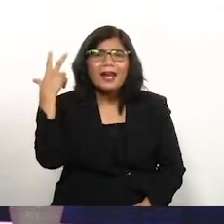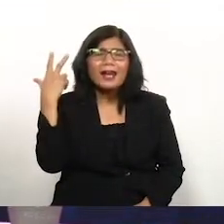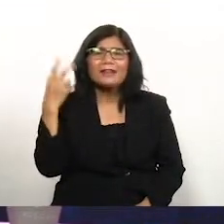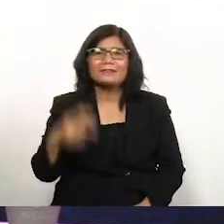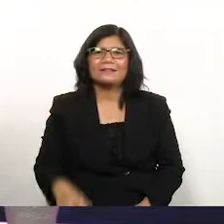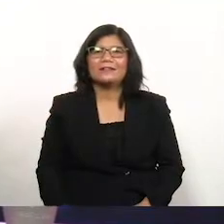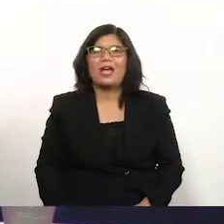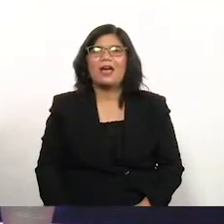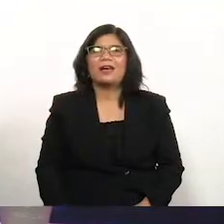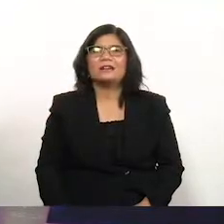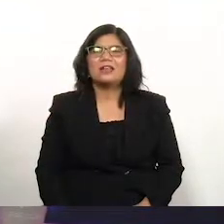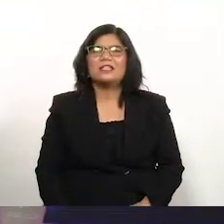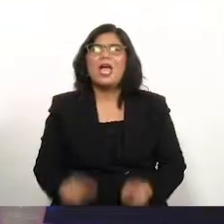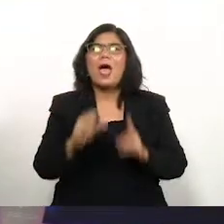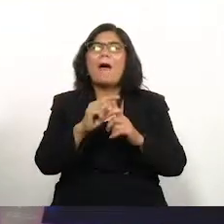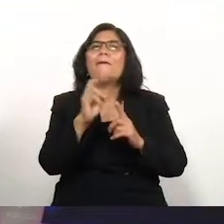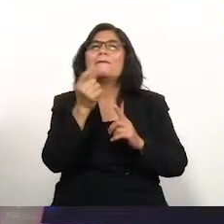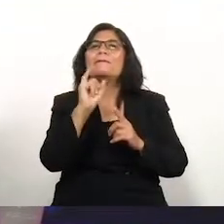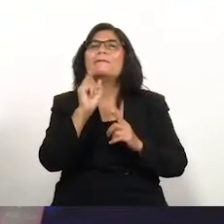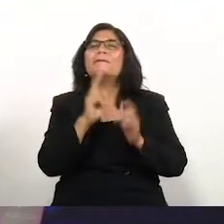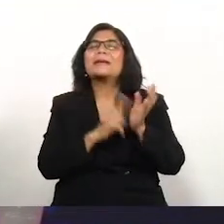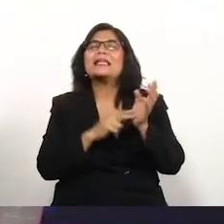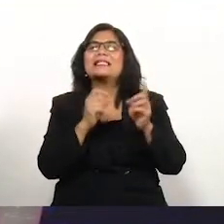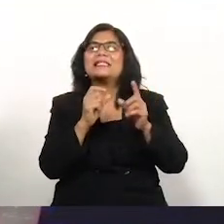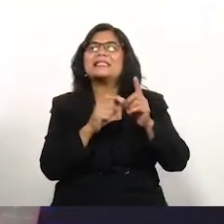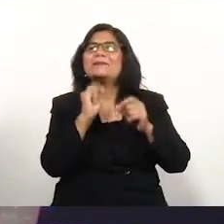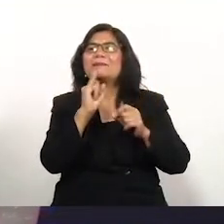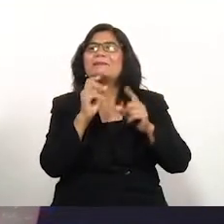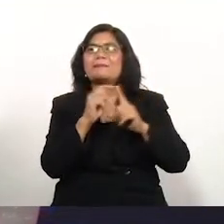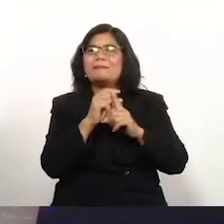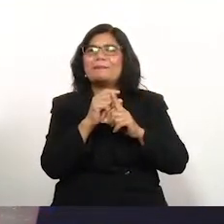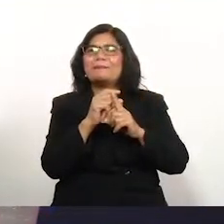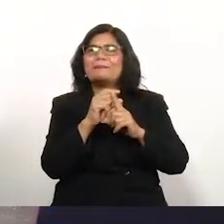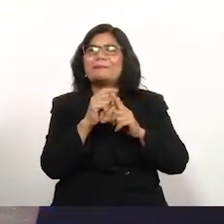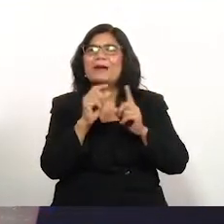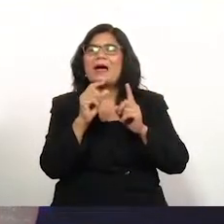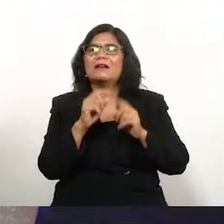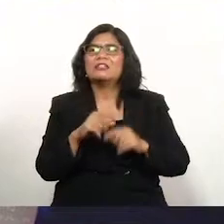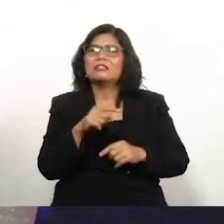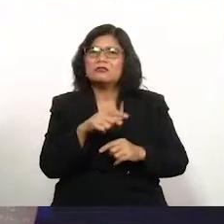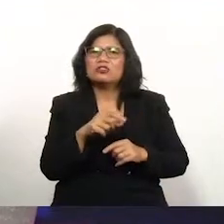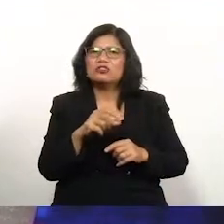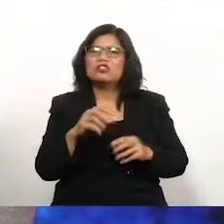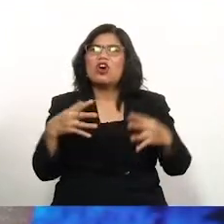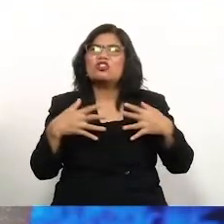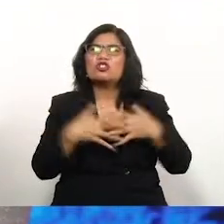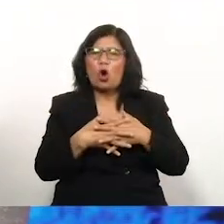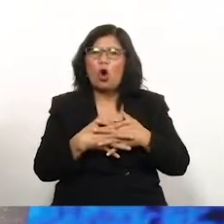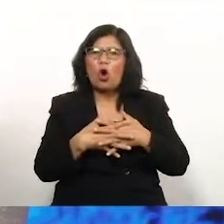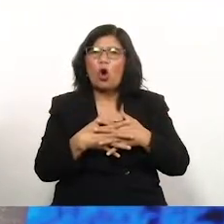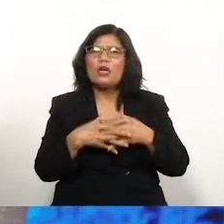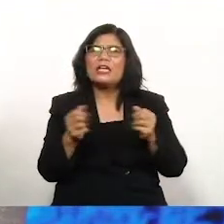Hai prinsip-prinsip didalamnya sangat cocok dengan apa yang terjadi hari ini jenggot fortnite